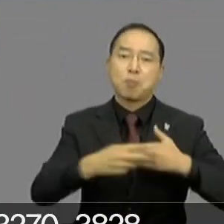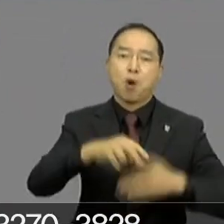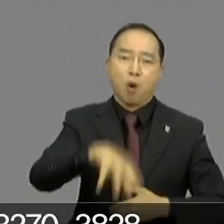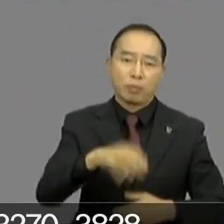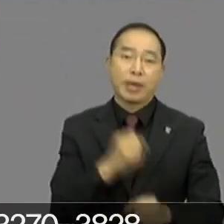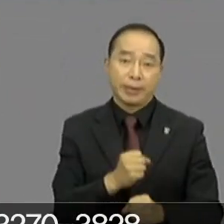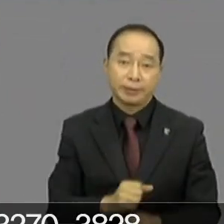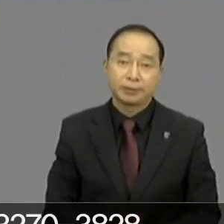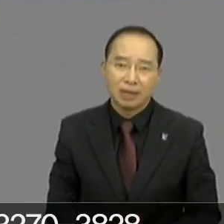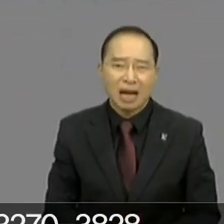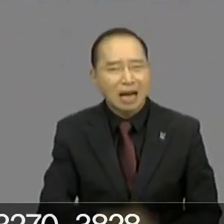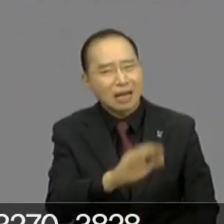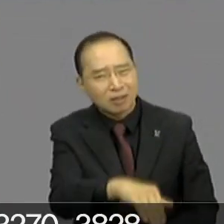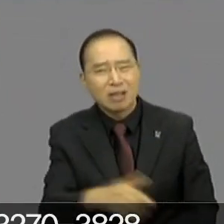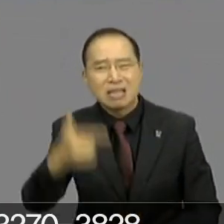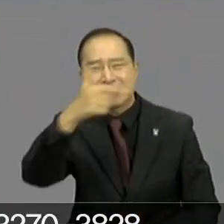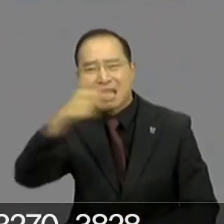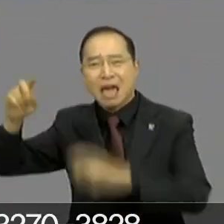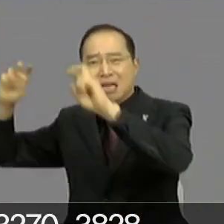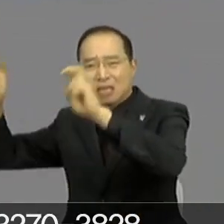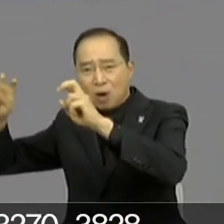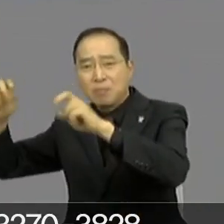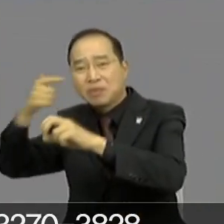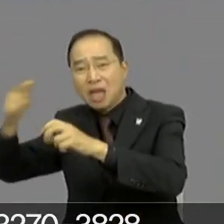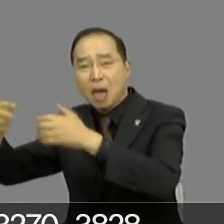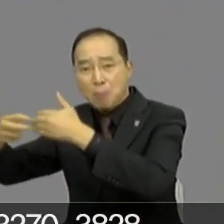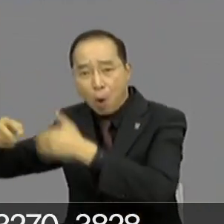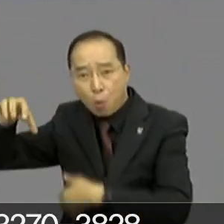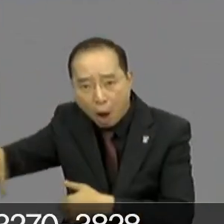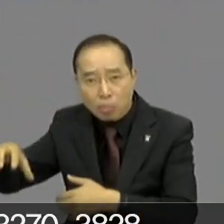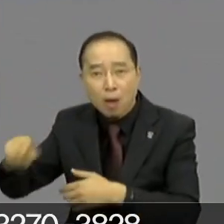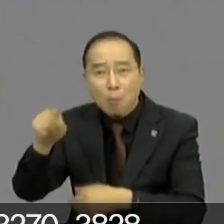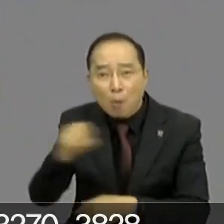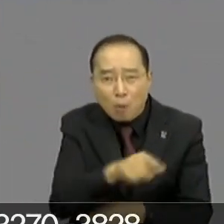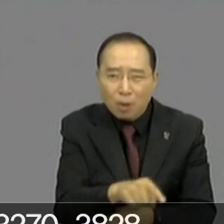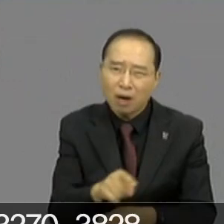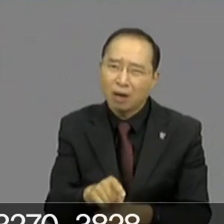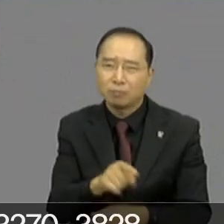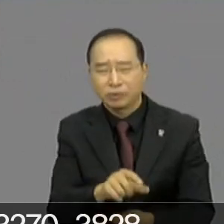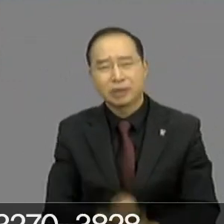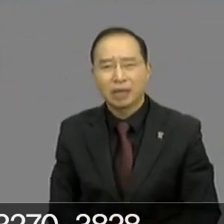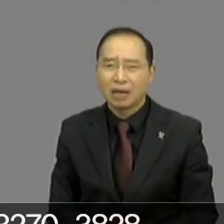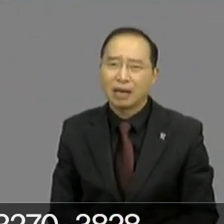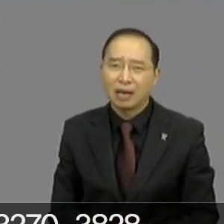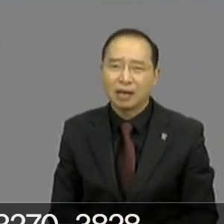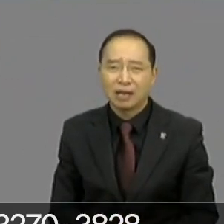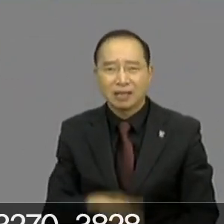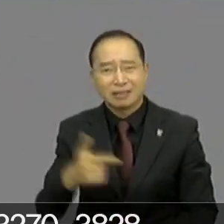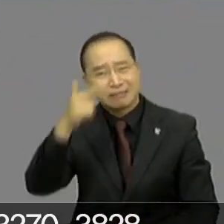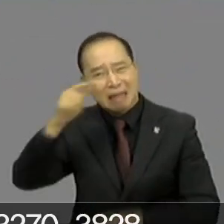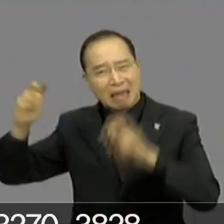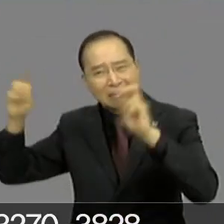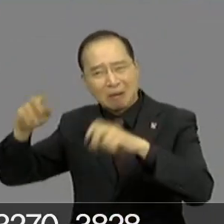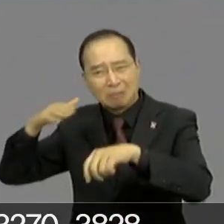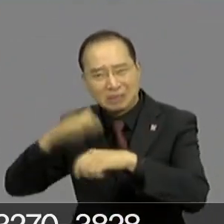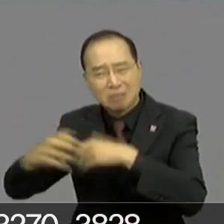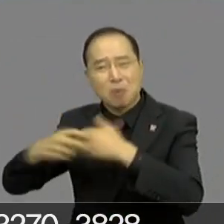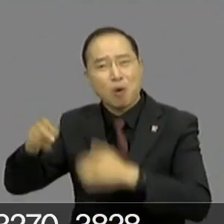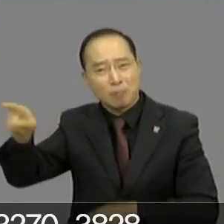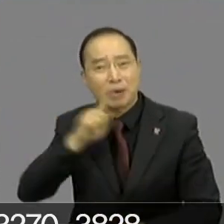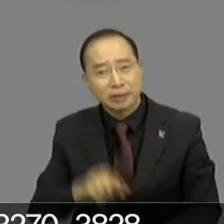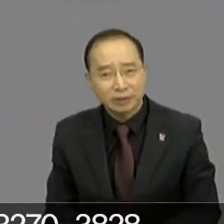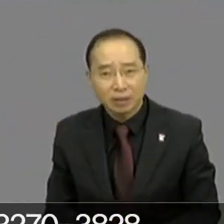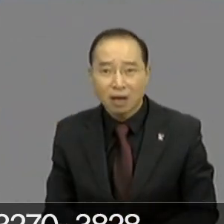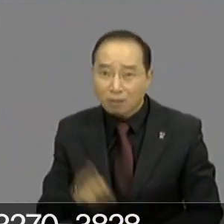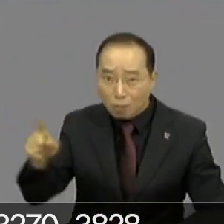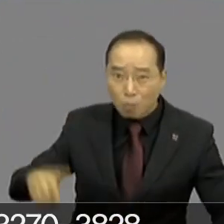대기업과 대형 병원과 대용 오수경 항거를 하다고 이렇게 자꾸 그게 이걸 하시는 잘 알겠는데요 여러 모르세요